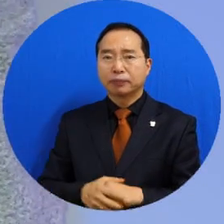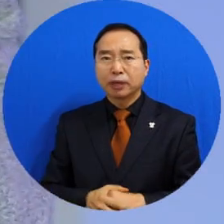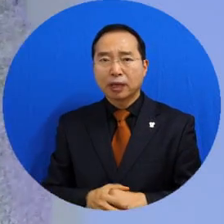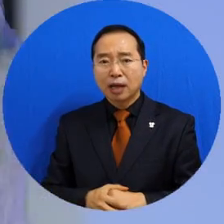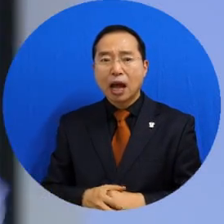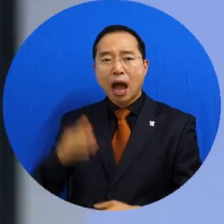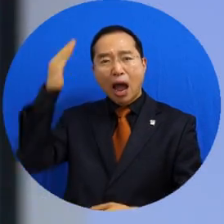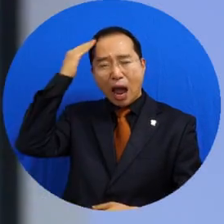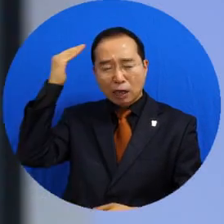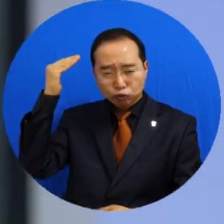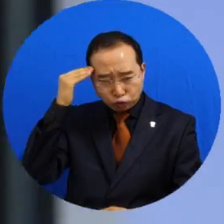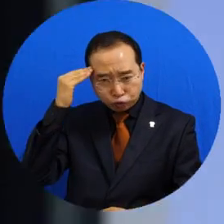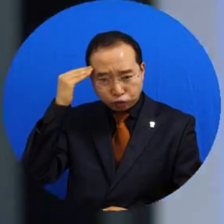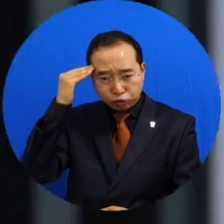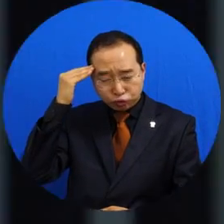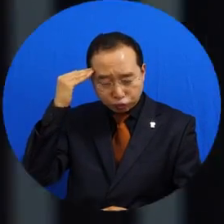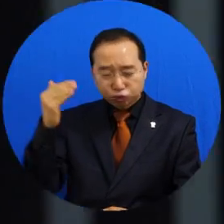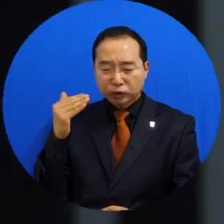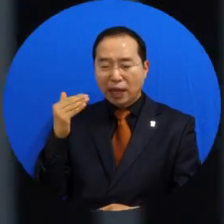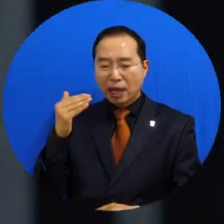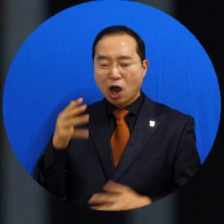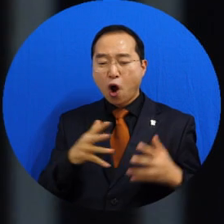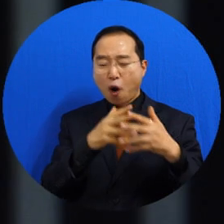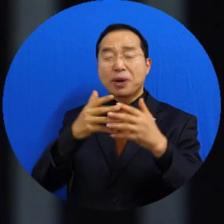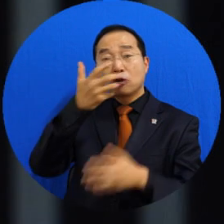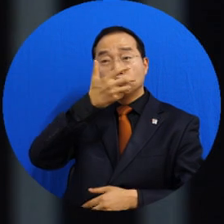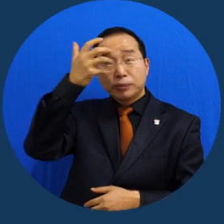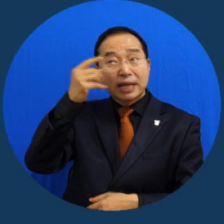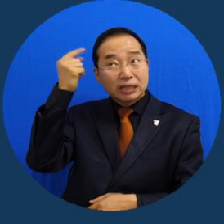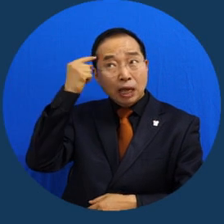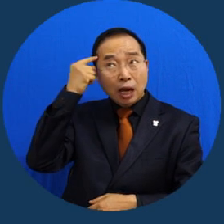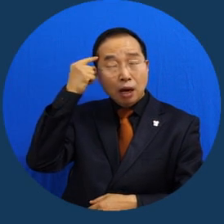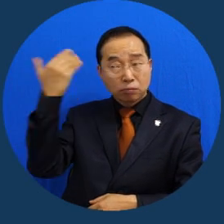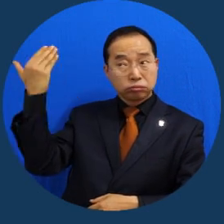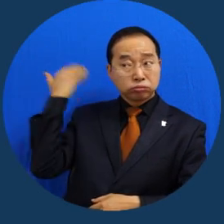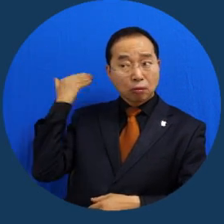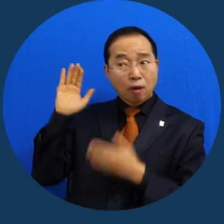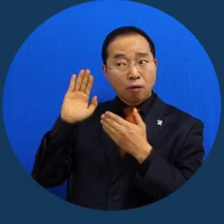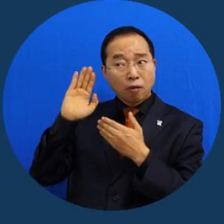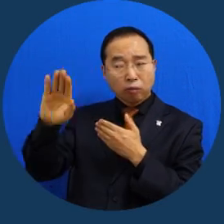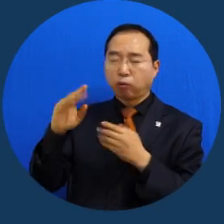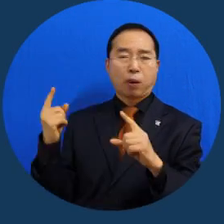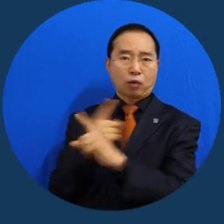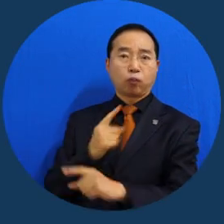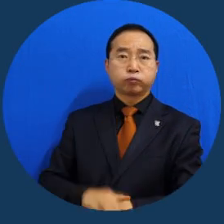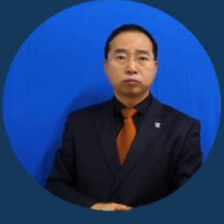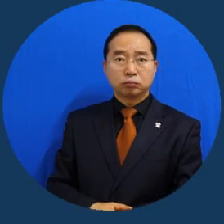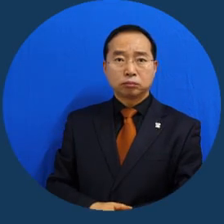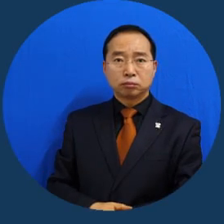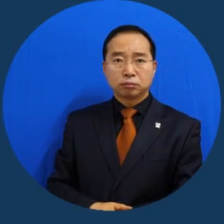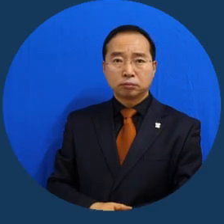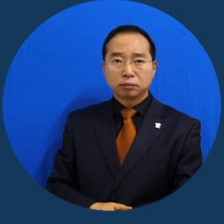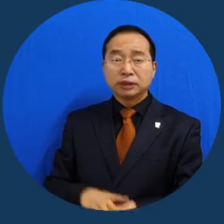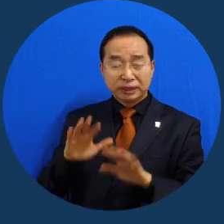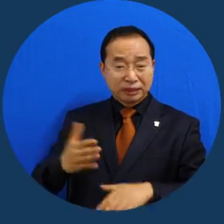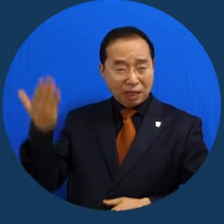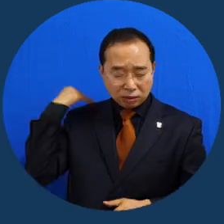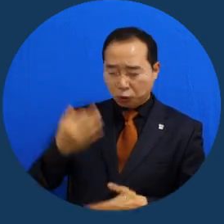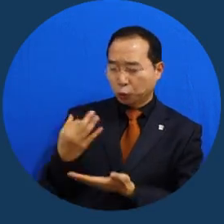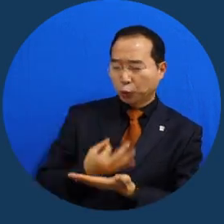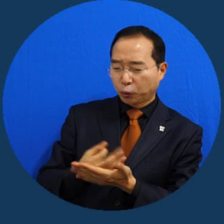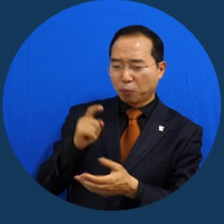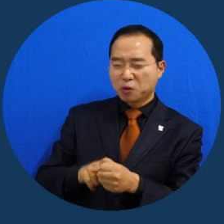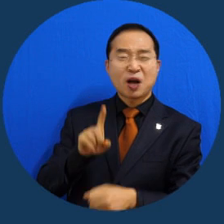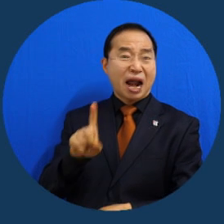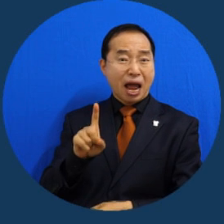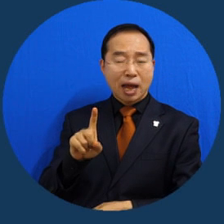사이키, 이런 심리가 완전히 바뀌어버리게 됩니다. 경제적 안정성과 생존에서 미국 시민의 책임 있는 소수민족으로